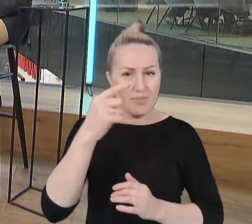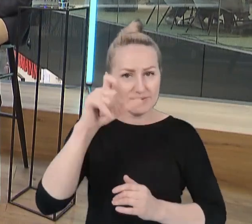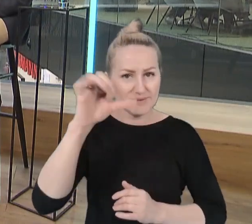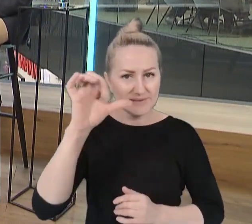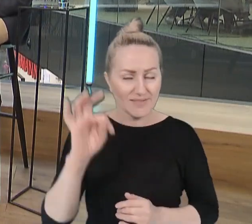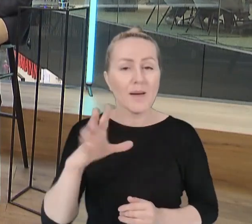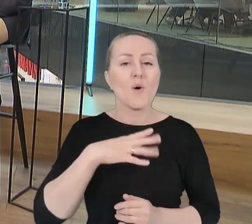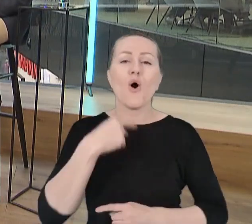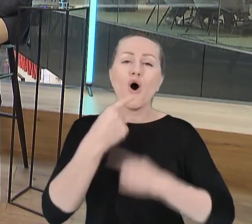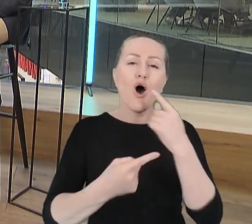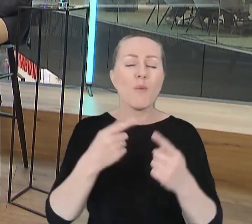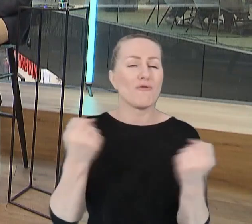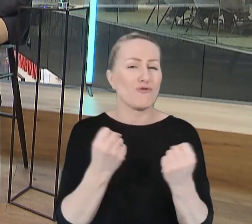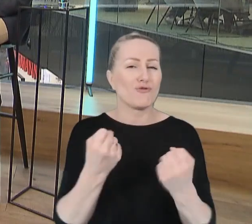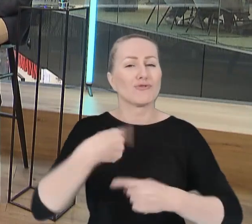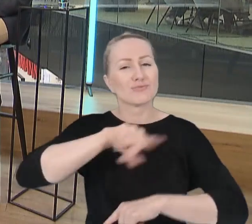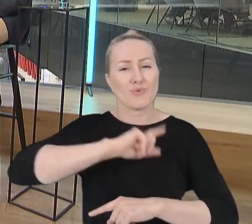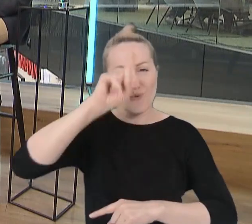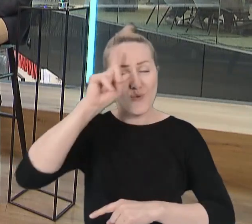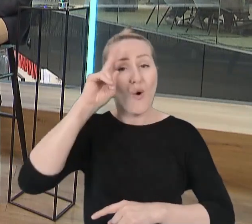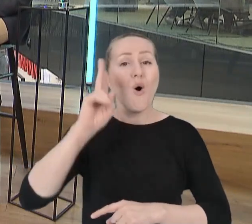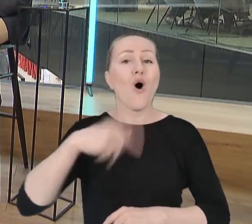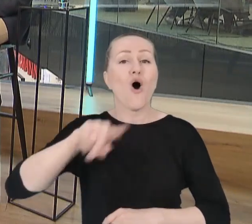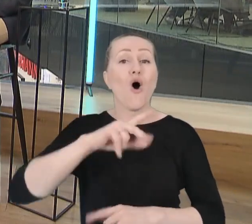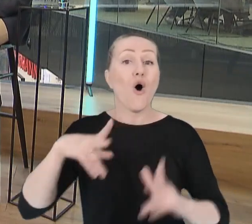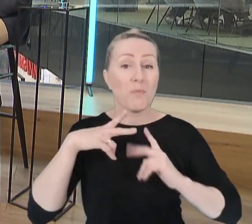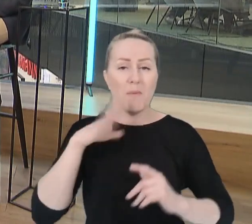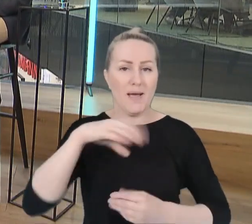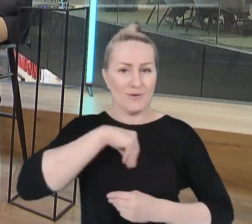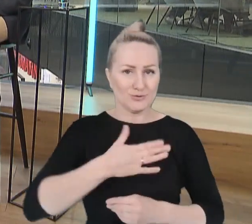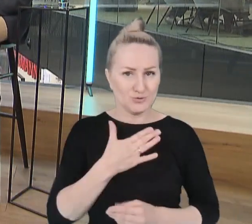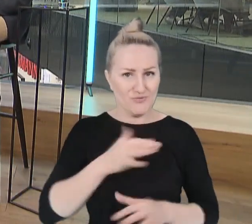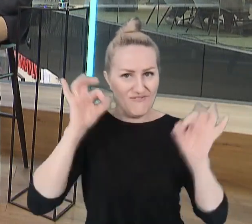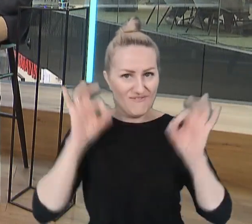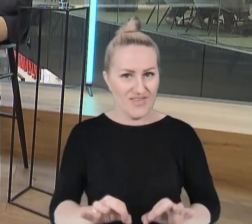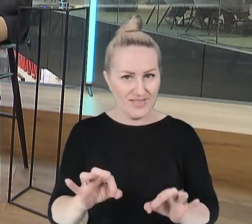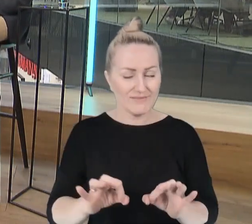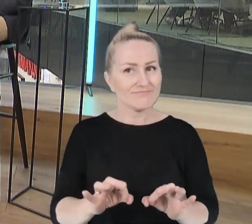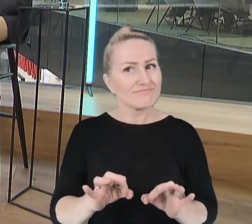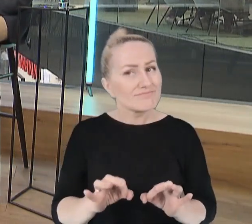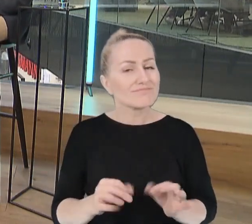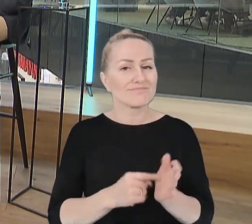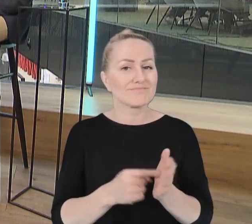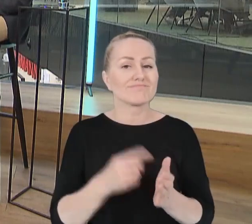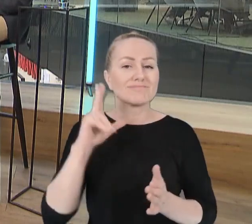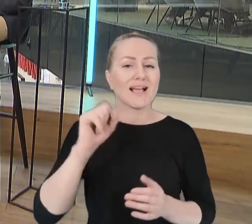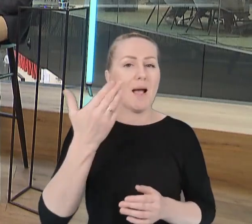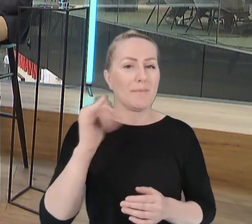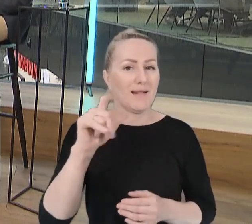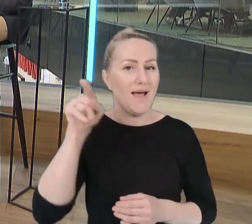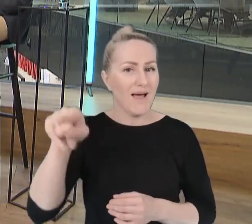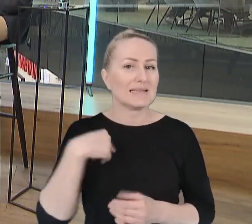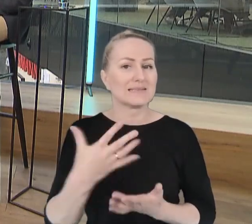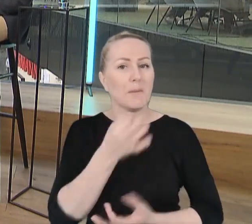winy, które mają ludzie, którzy odpoczywają. I Kamy chciałabym zapytać o to, czym jest i